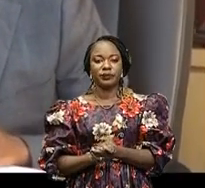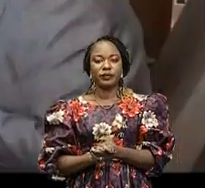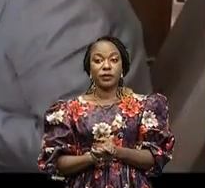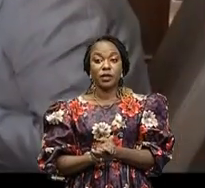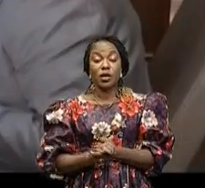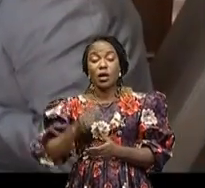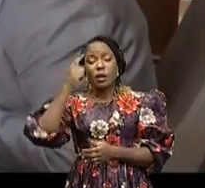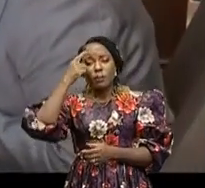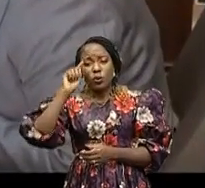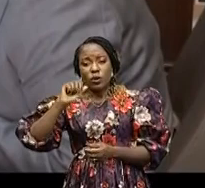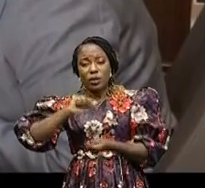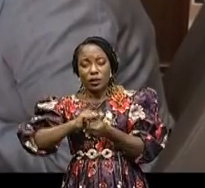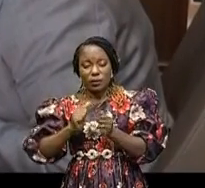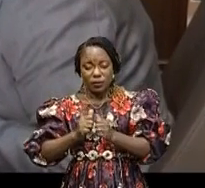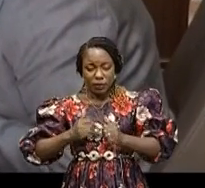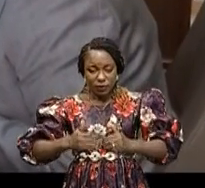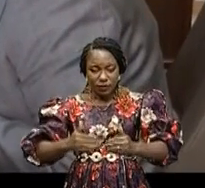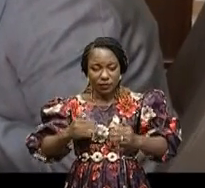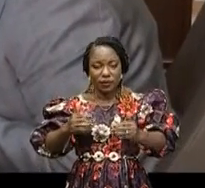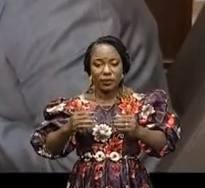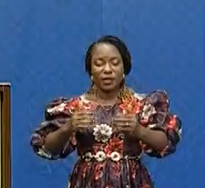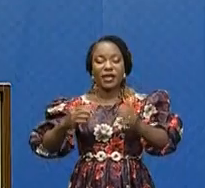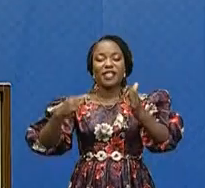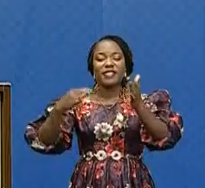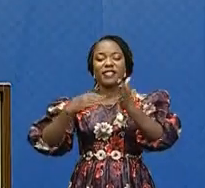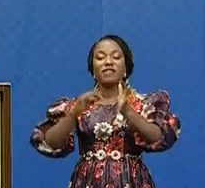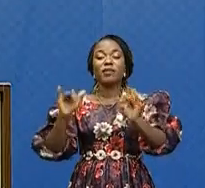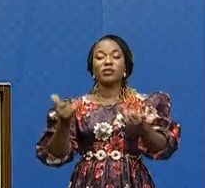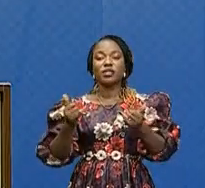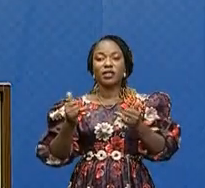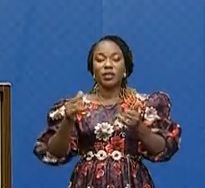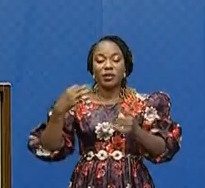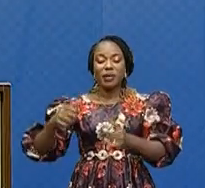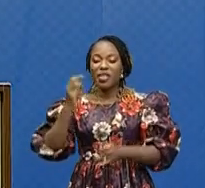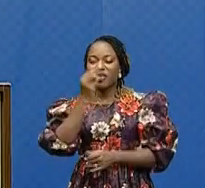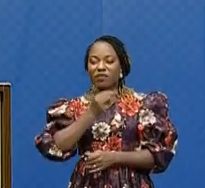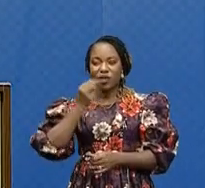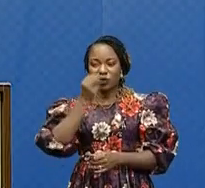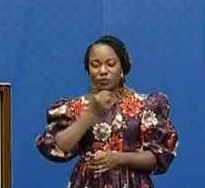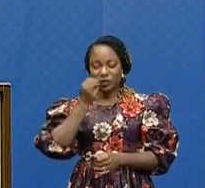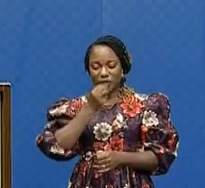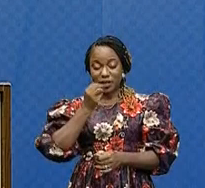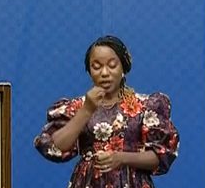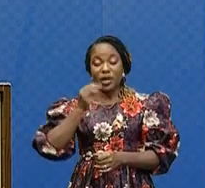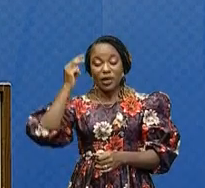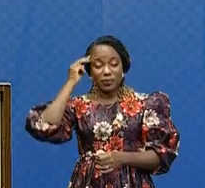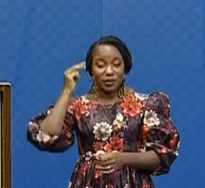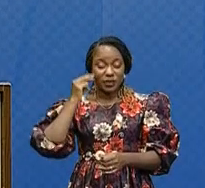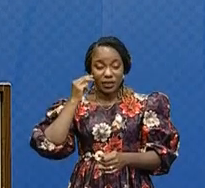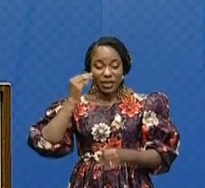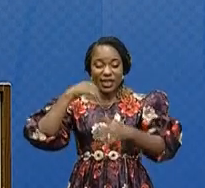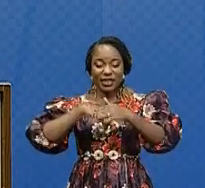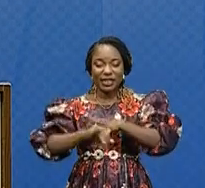Au sujet de l'état d'avancement des préparatifs du 9e Jeu de la francophonie, le ministre de l'Intégration régionale